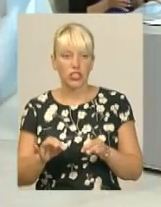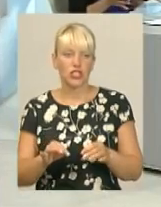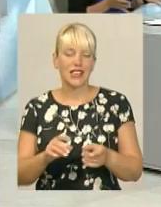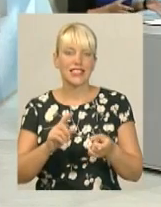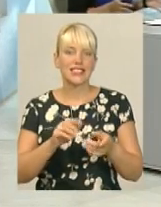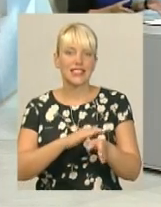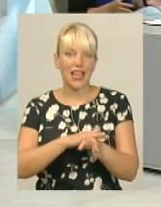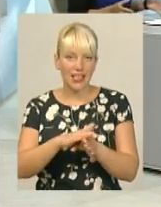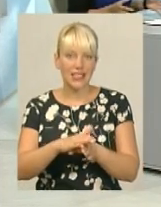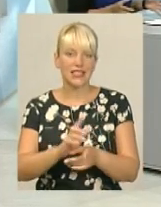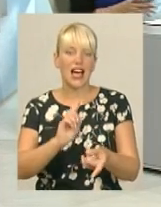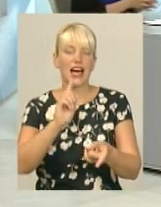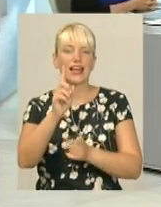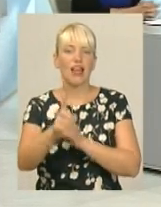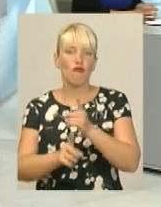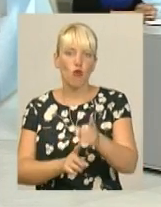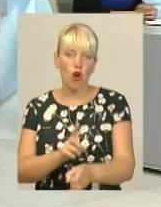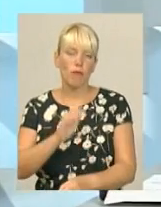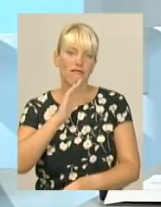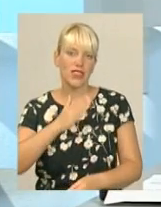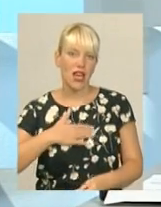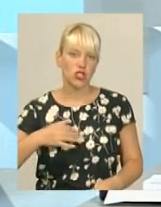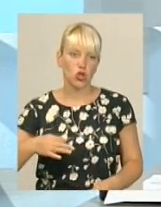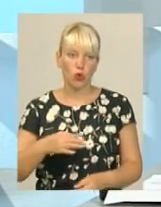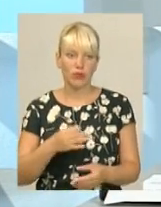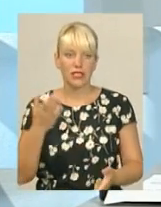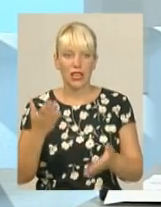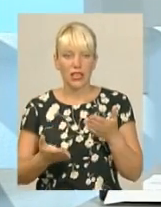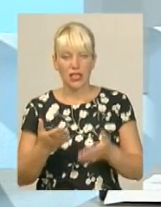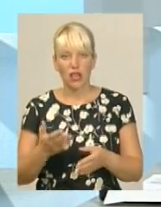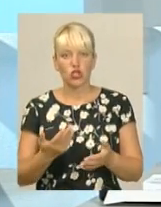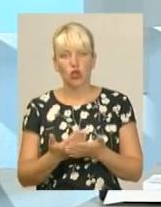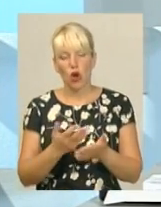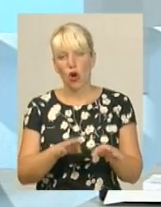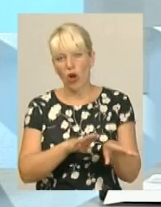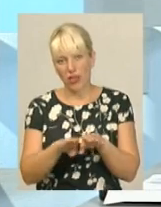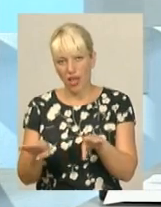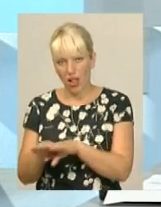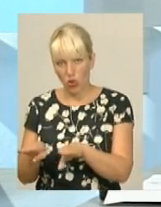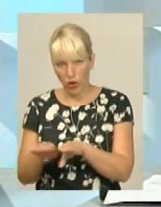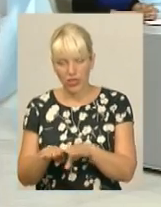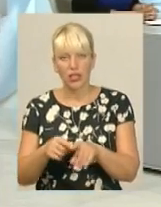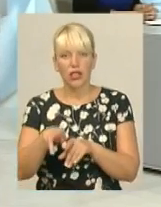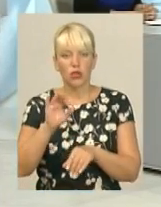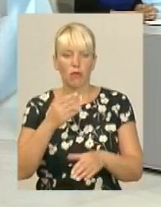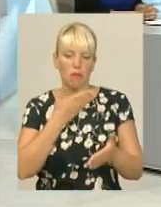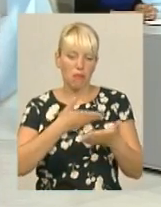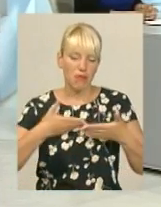реформа все ж таки в нашій області? Ну, якщо брати по аналогії, от ми спілкуємося з колегами з